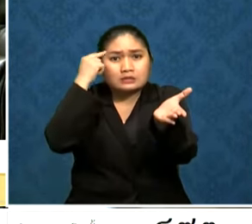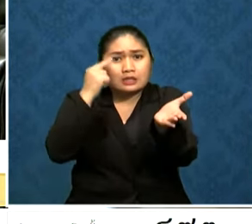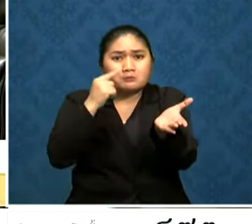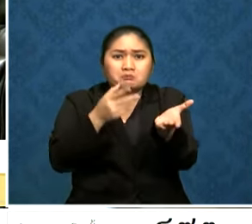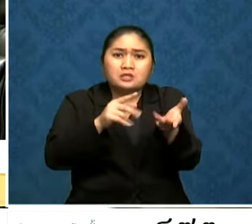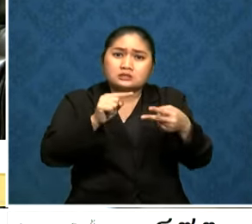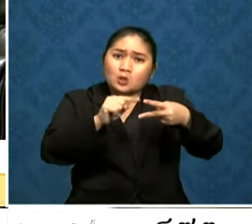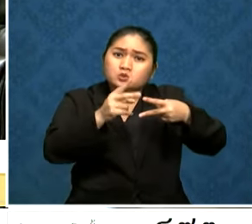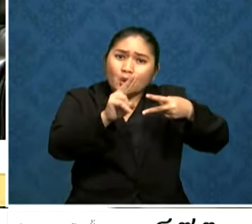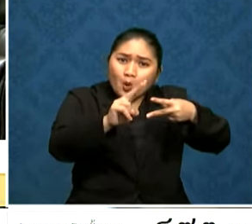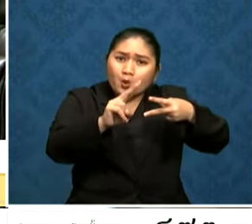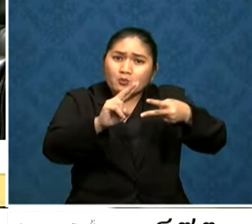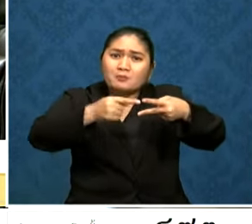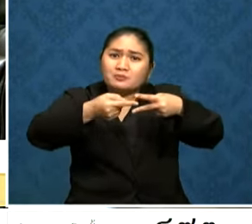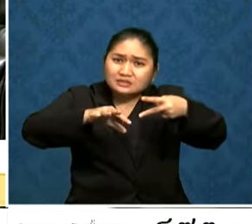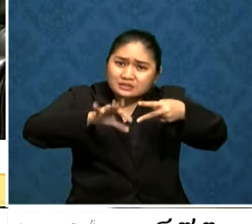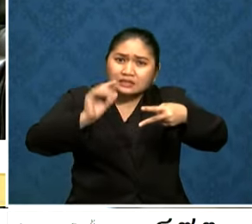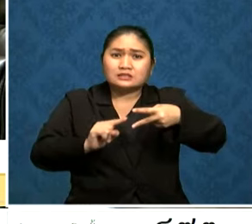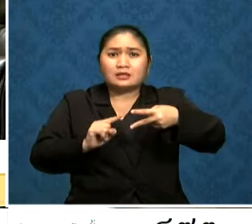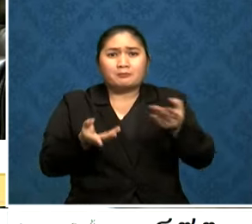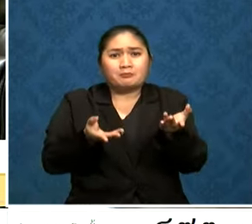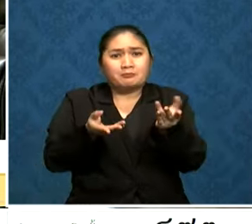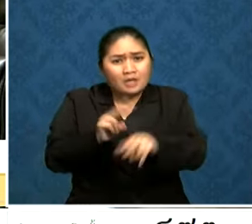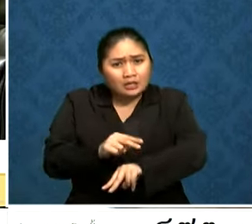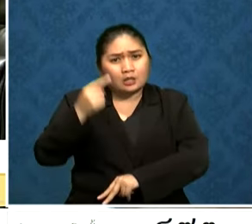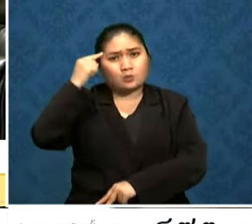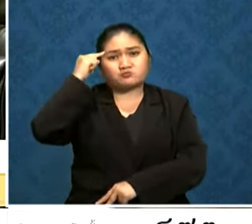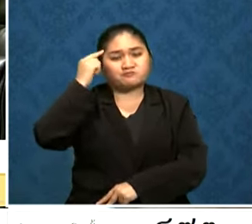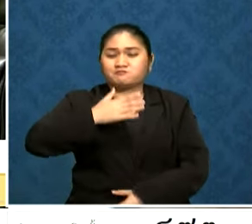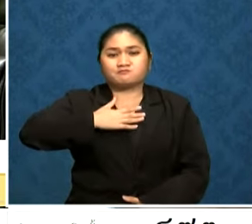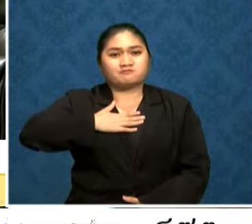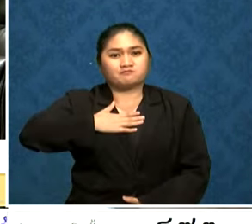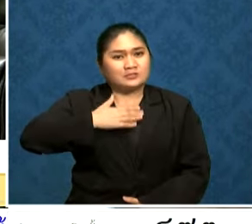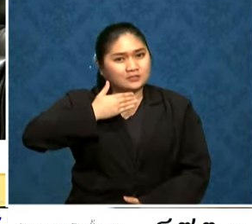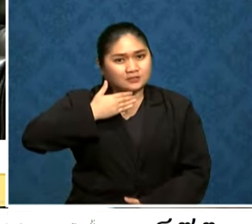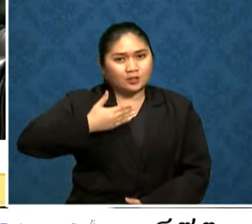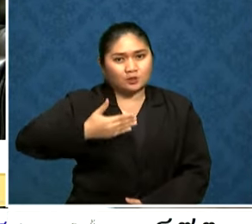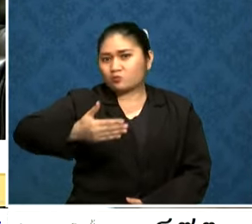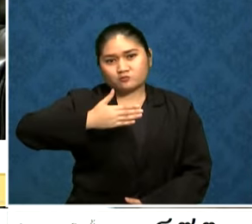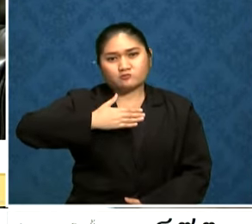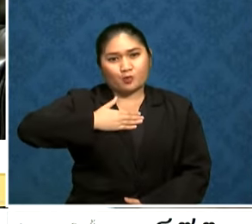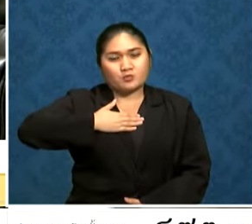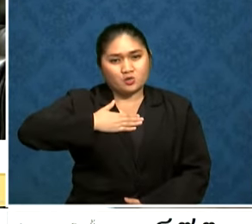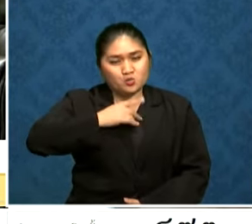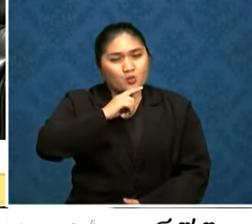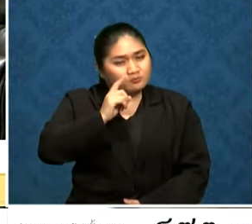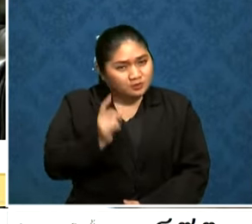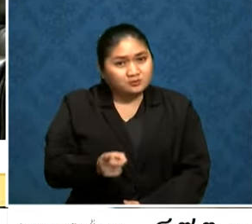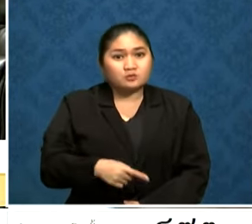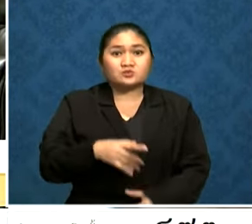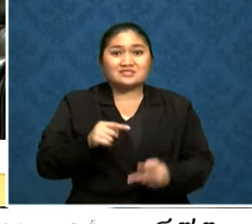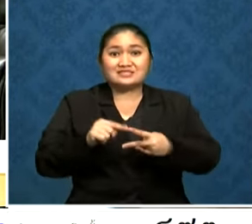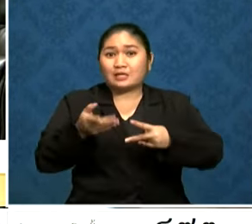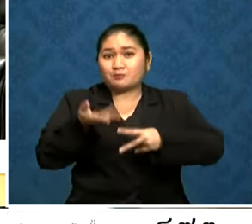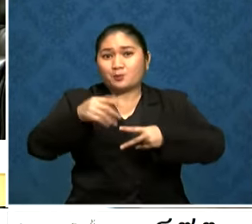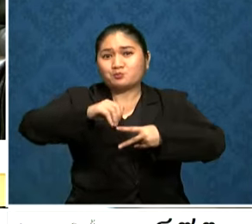1 ชั้นแต่สำหรบตผมแล้นะครับผมยนยมาตลอดในส่วของจุดยืนของผมวาเหตุผลที่ผมเสนอให้เราตัดเก